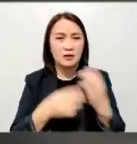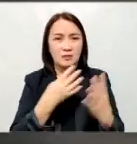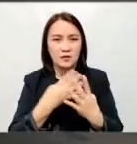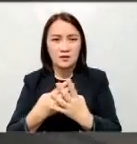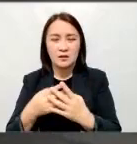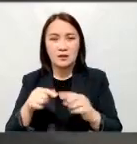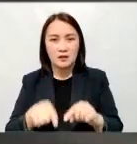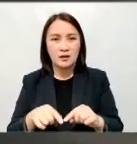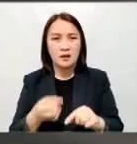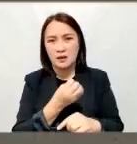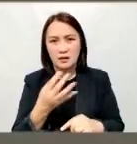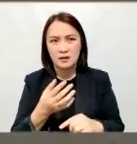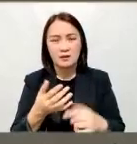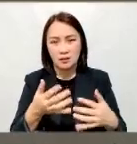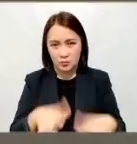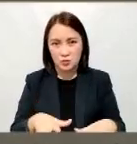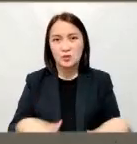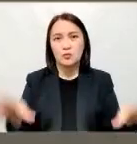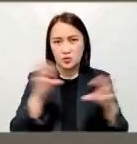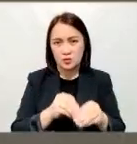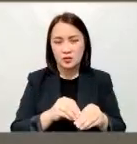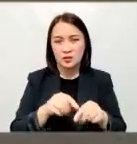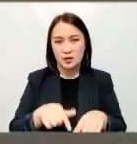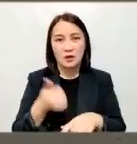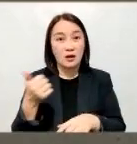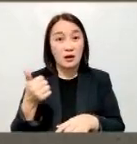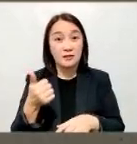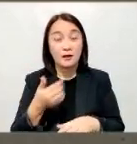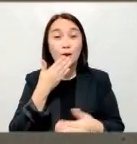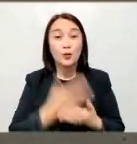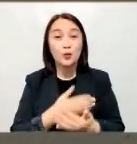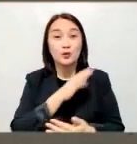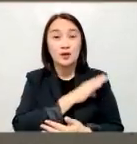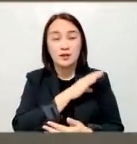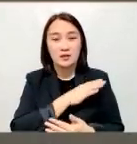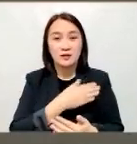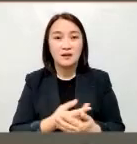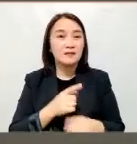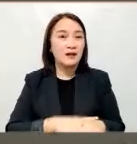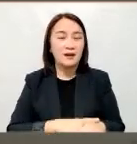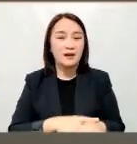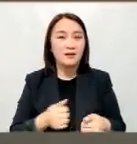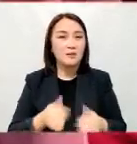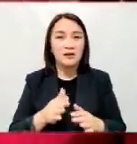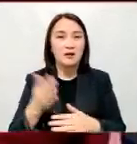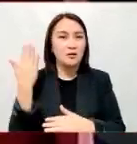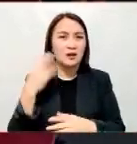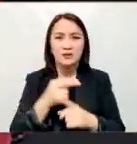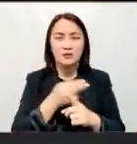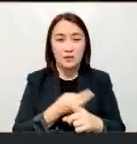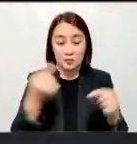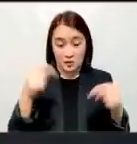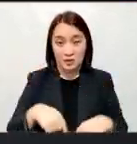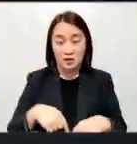dahil tapos na ang sentensya, habang iba ay dahil sa good conduct time and allowance. Mula noong Nobyembre hanggang sa kasalukuyan, aabot na